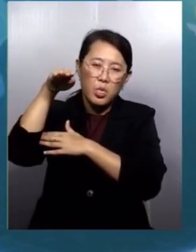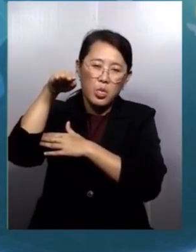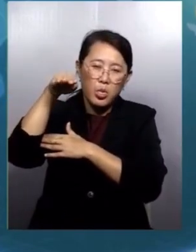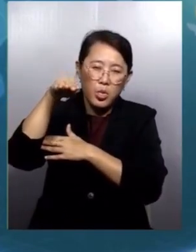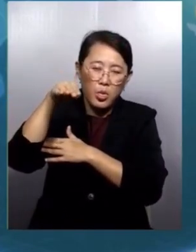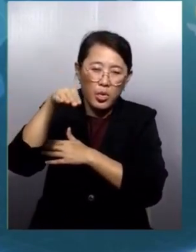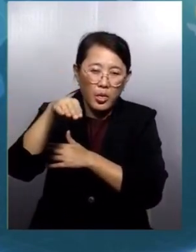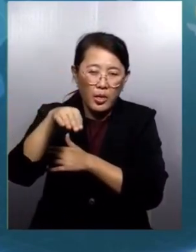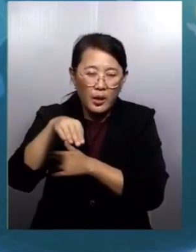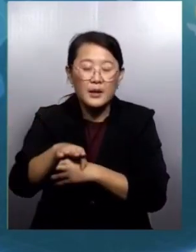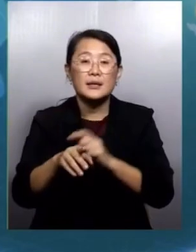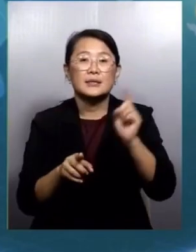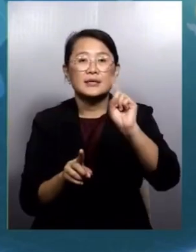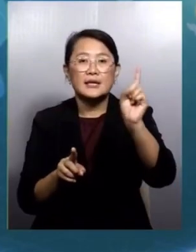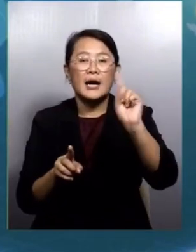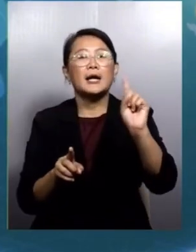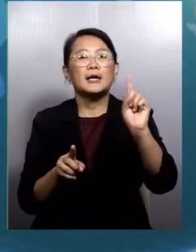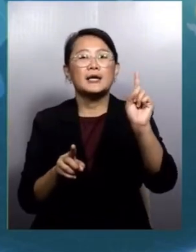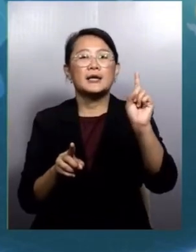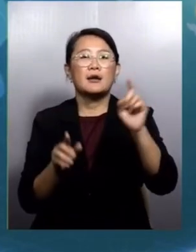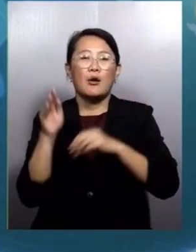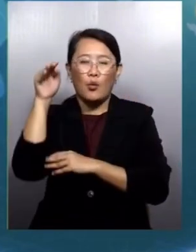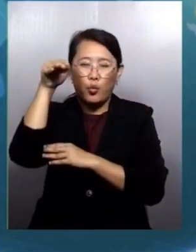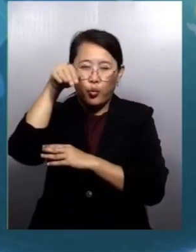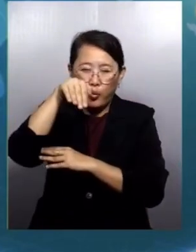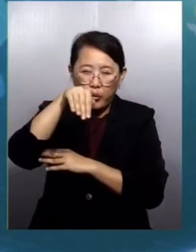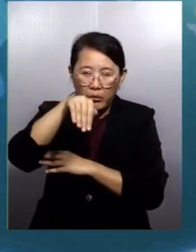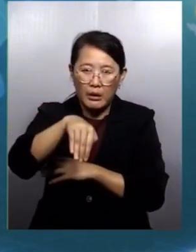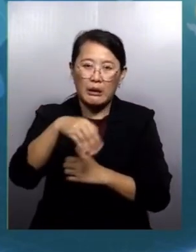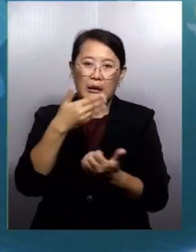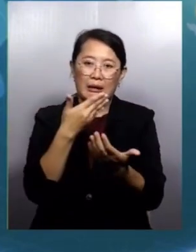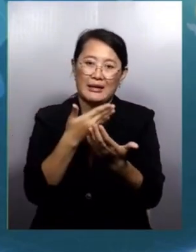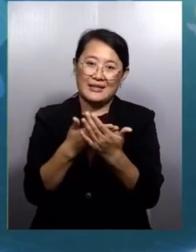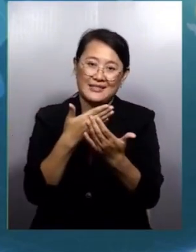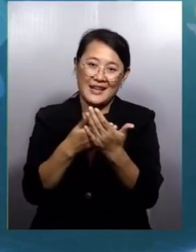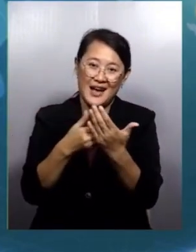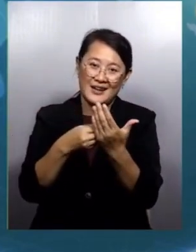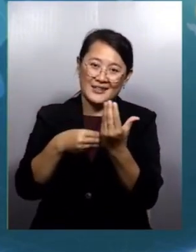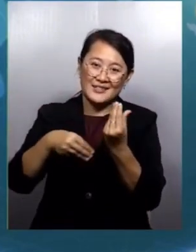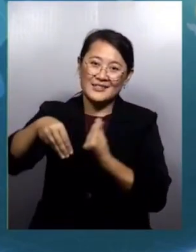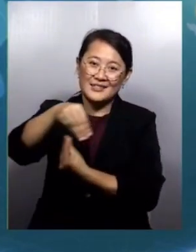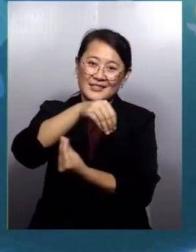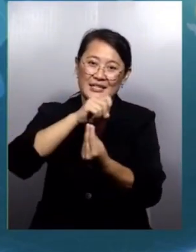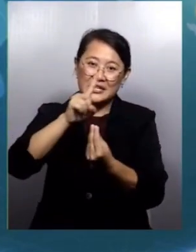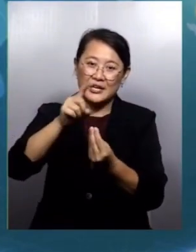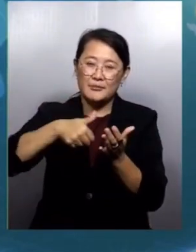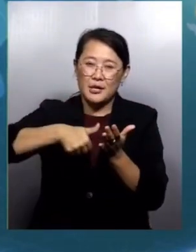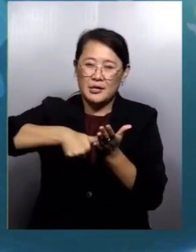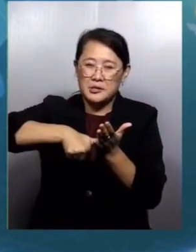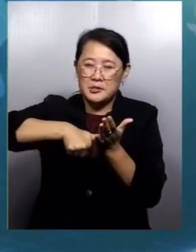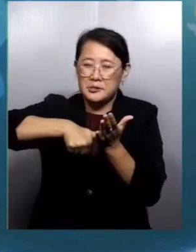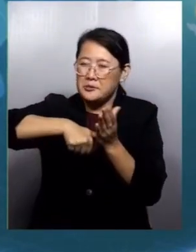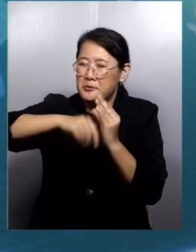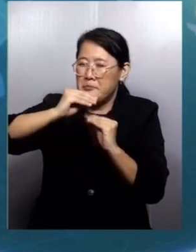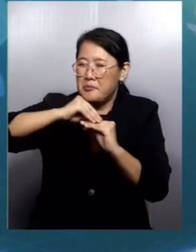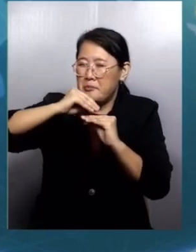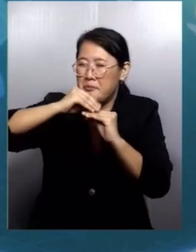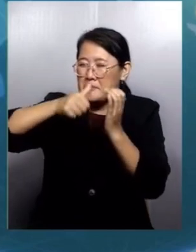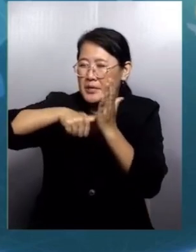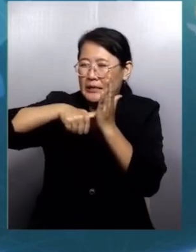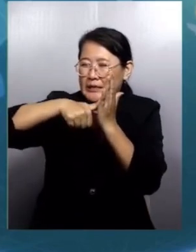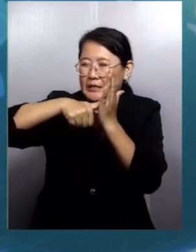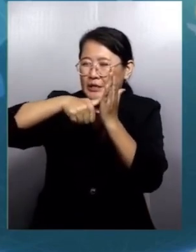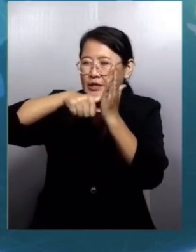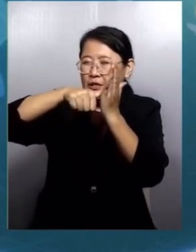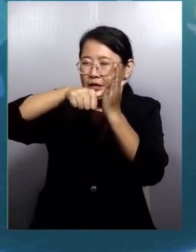น่ะใช้เงินขาดดุลงบประมาณเป็นหนี้สาธารณะมากเกินไปจนกระทั่งเวล